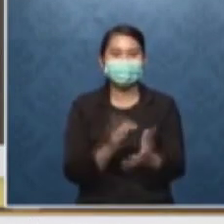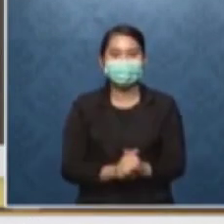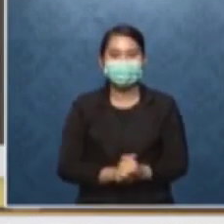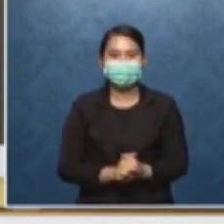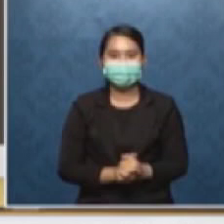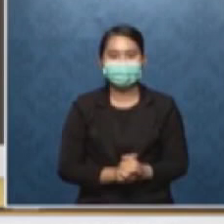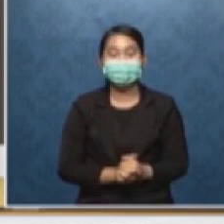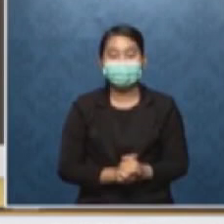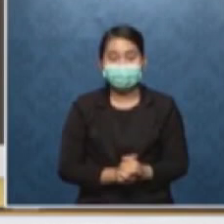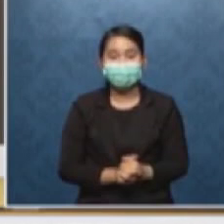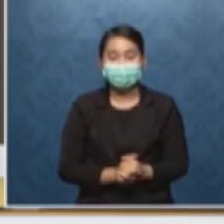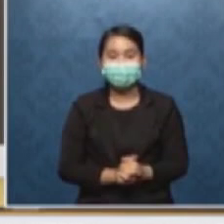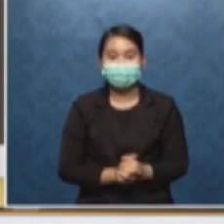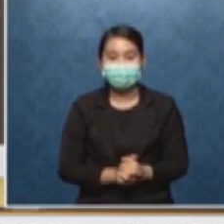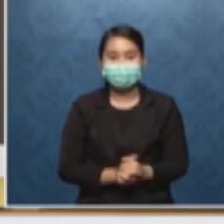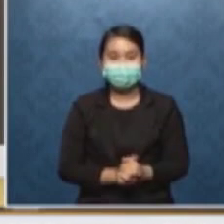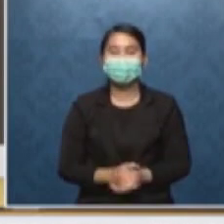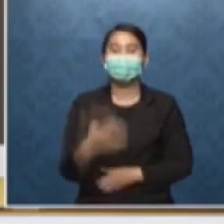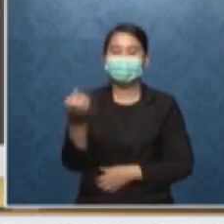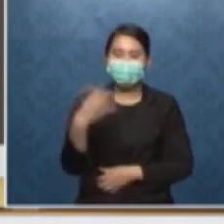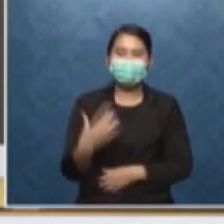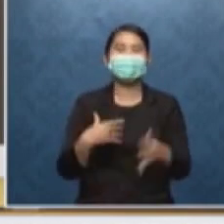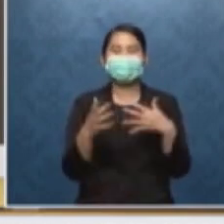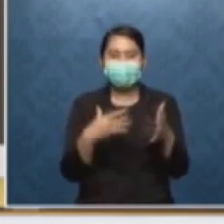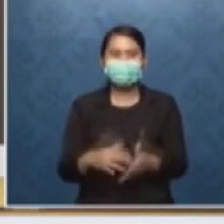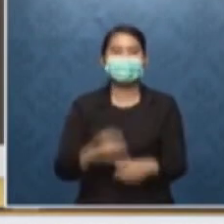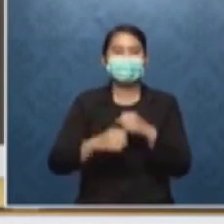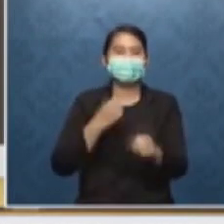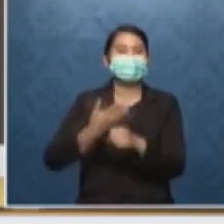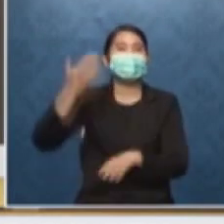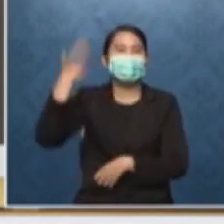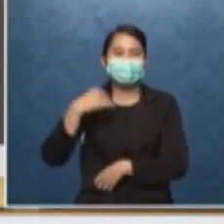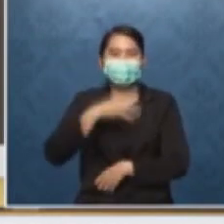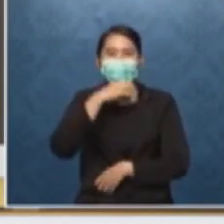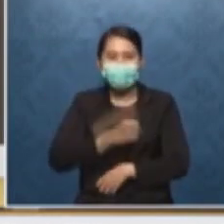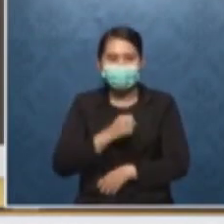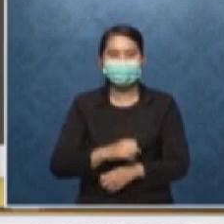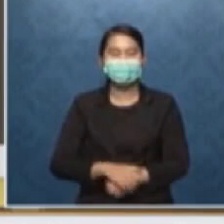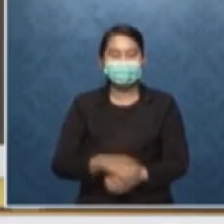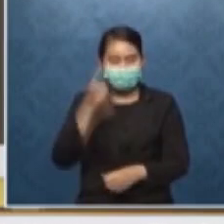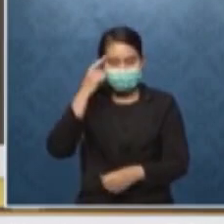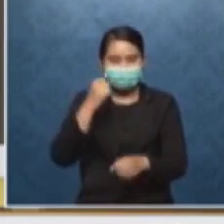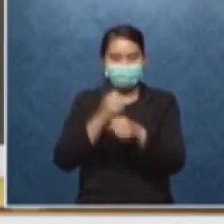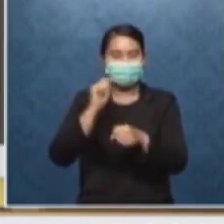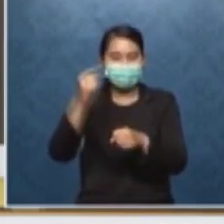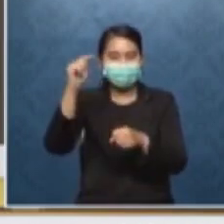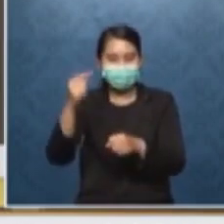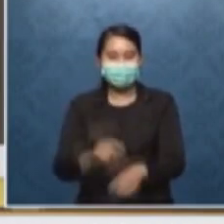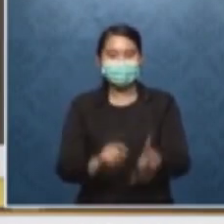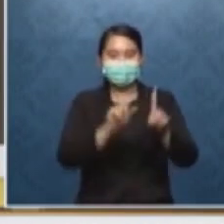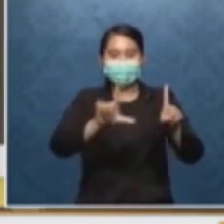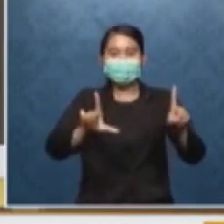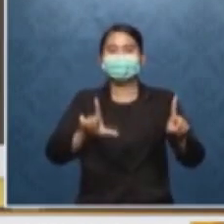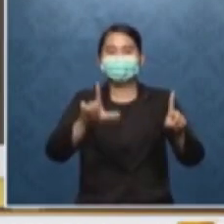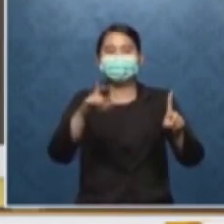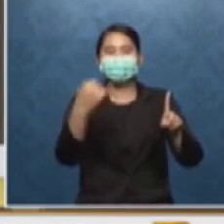เอาหล่ะครับท่านบอกไอ้นาตาชาเรื่องนั้นของเก่าเราแก้มือกันใหม่ทำเรื่องใหม่ๆหนึ่งล้านนั้นอาจจะ